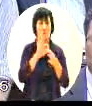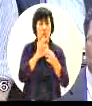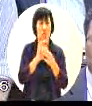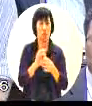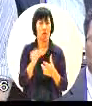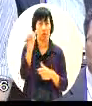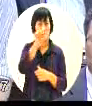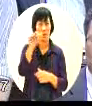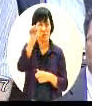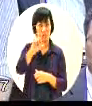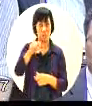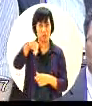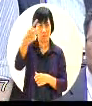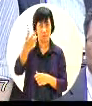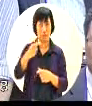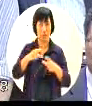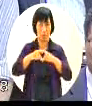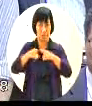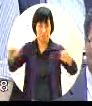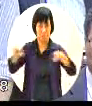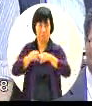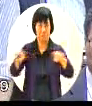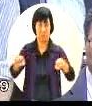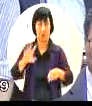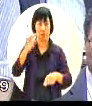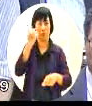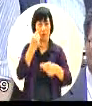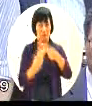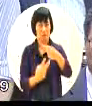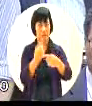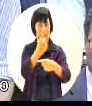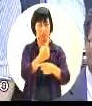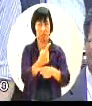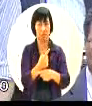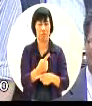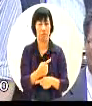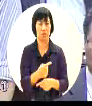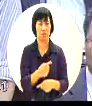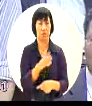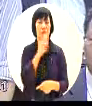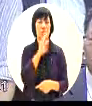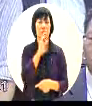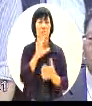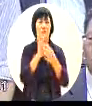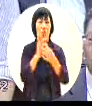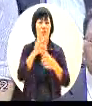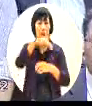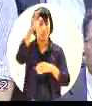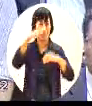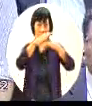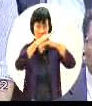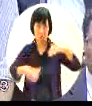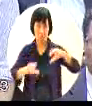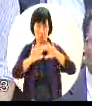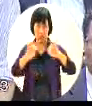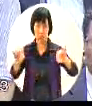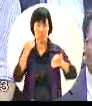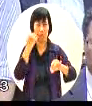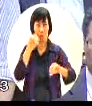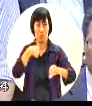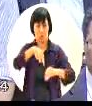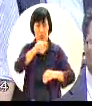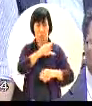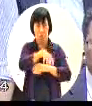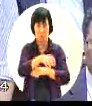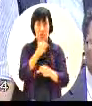5100平吼，但是迄个所在因为伊有差不多有1/3拢是这个山坡地，所以伊在开发上吼，其实是有